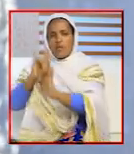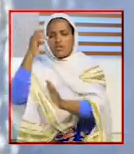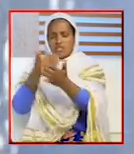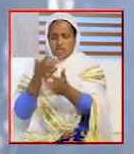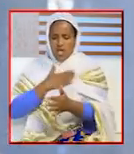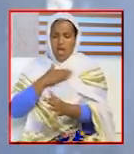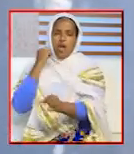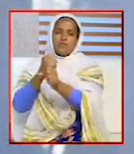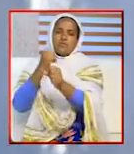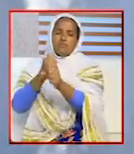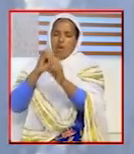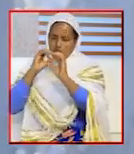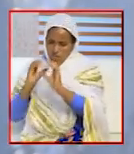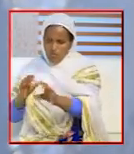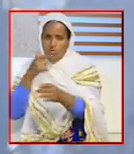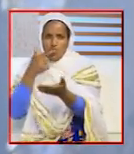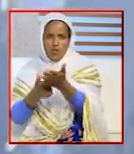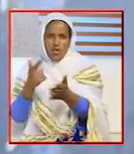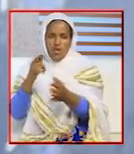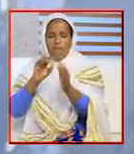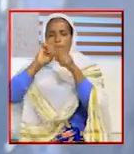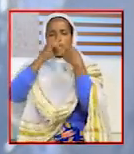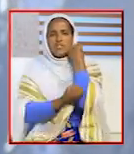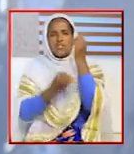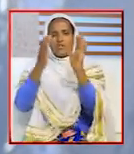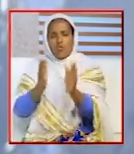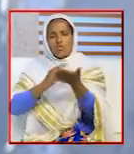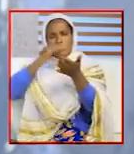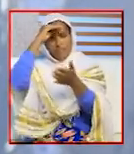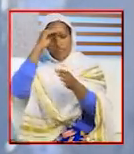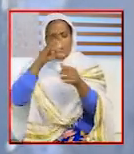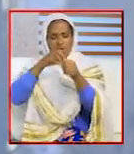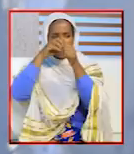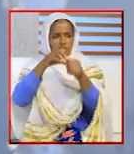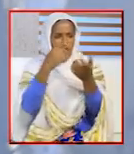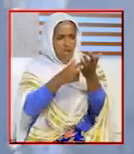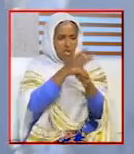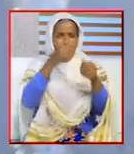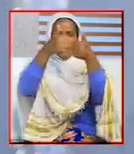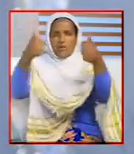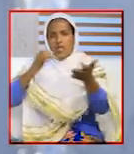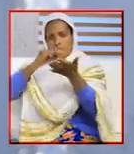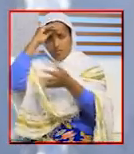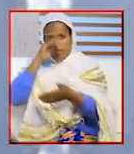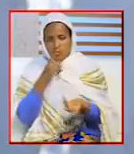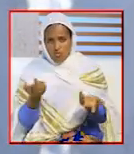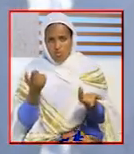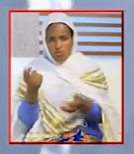ድረስ አስተምራለሁ ነው። ያ መሰረታዊ ትምህርት ነው። ያን ክርስትናን ኢክርስትና ከሆነ የሚለይ ትምህርት